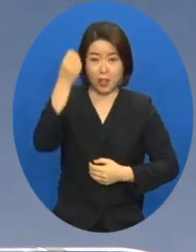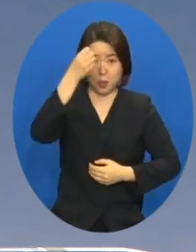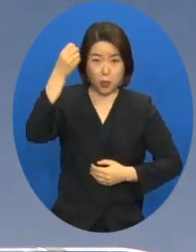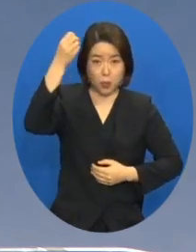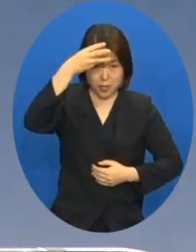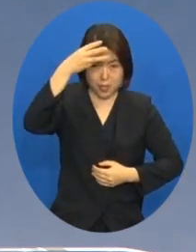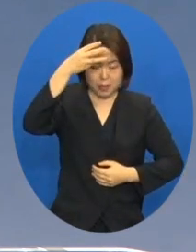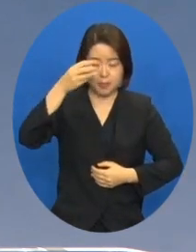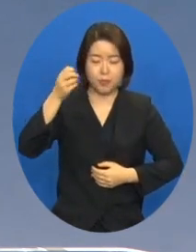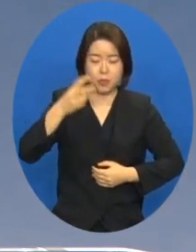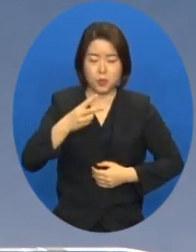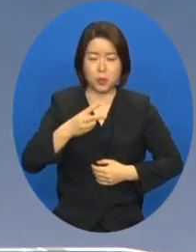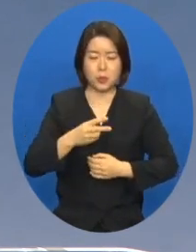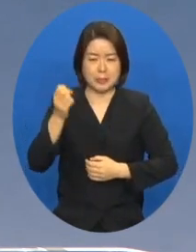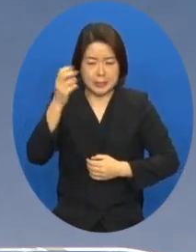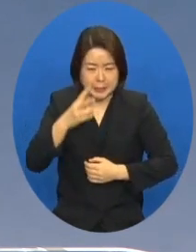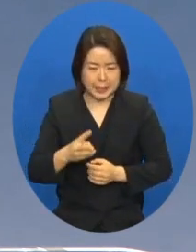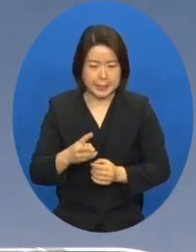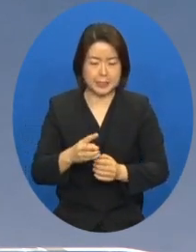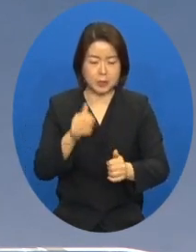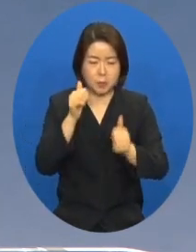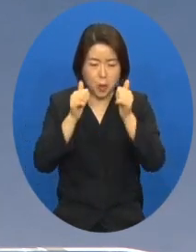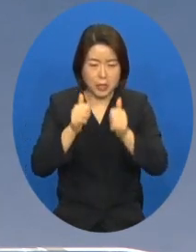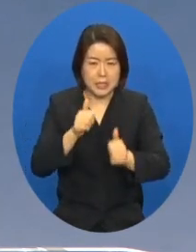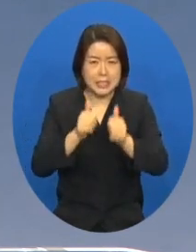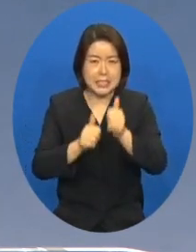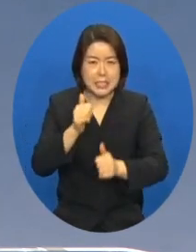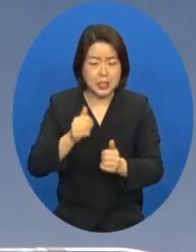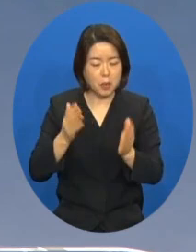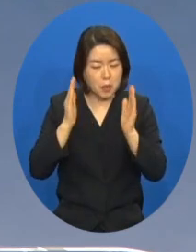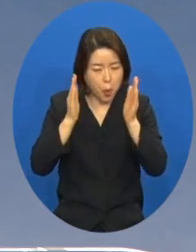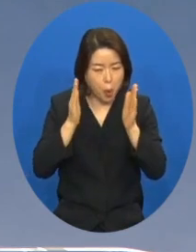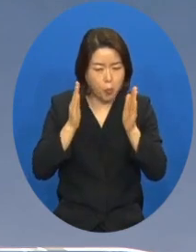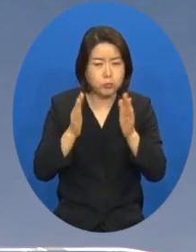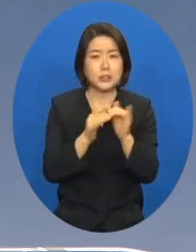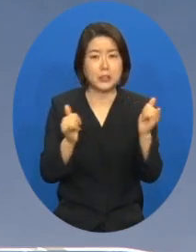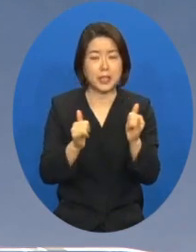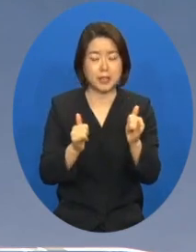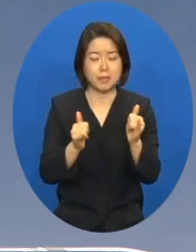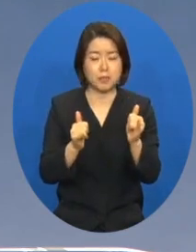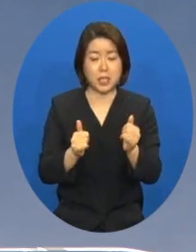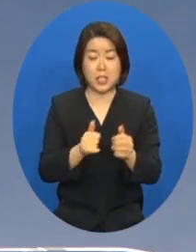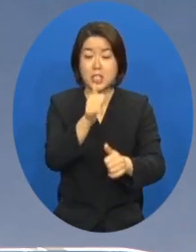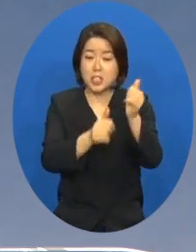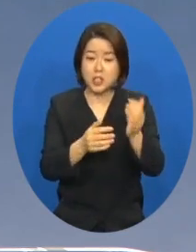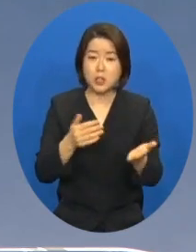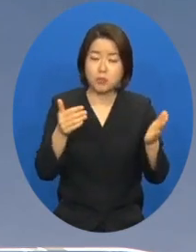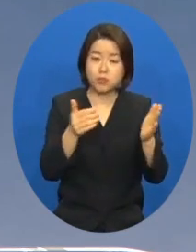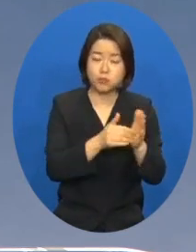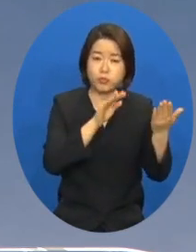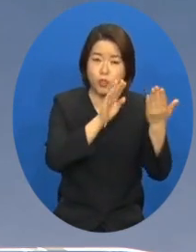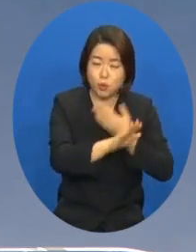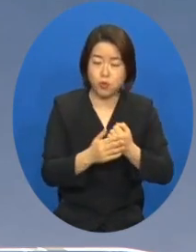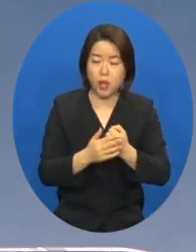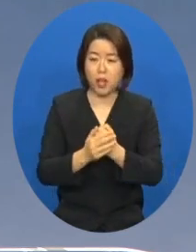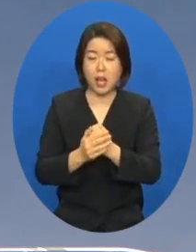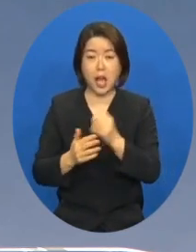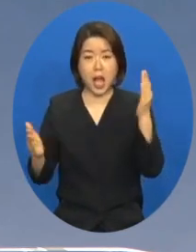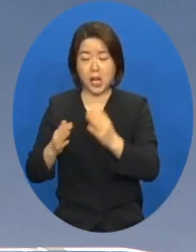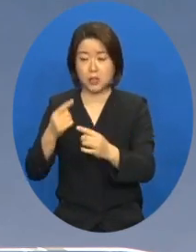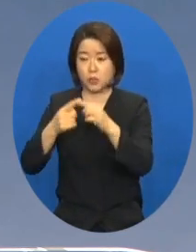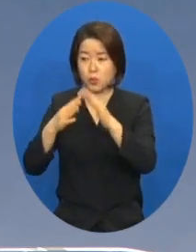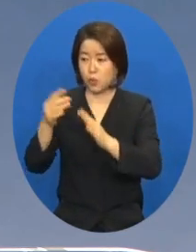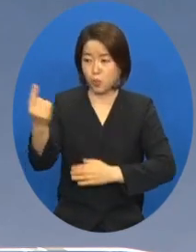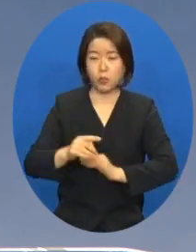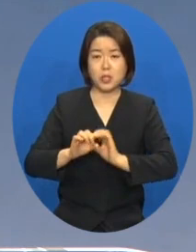또 재수생들, 입시생들이 대학 입시철이 끝나면 교회 안 나오는 아이들이 굉장히